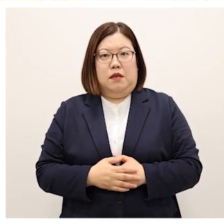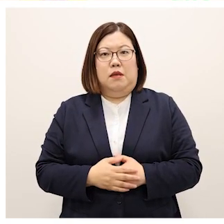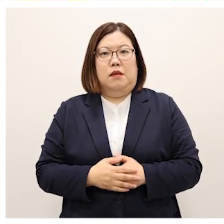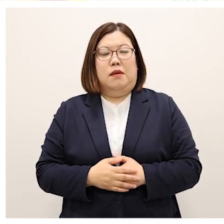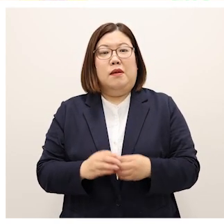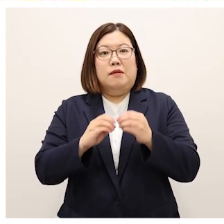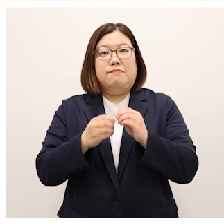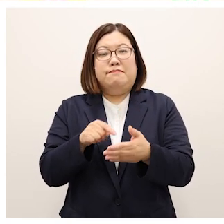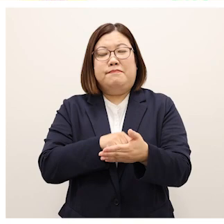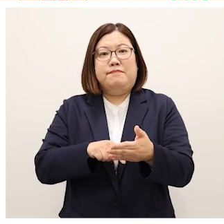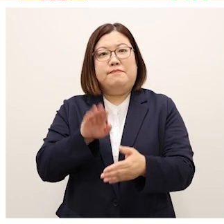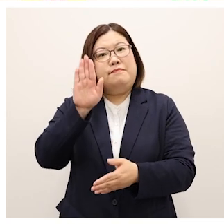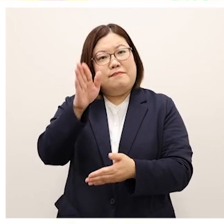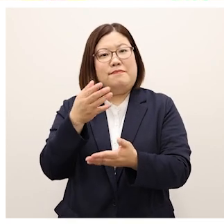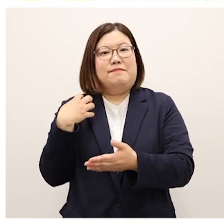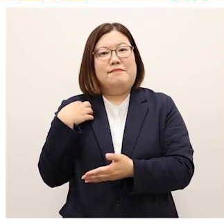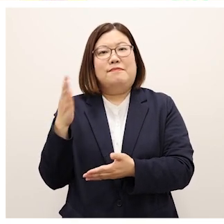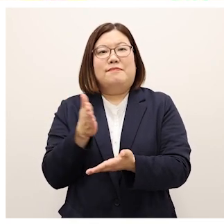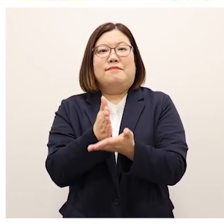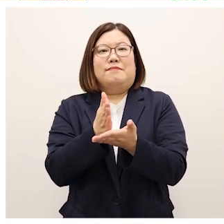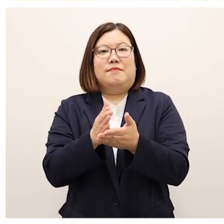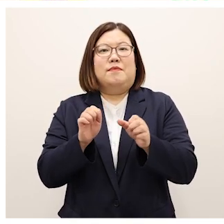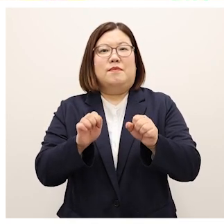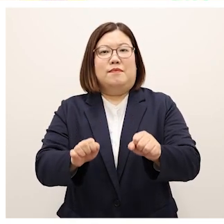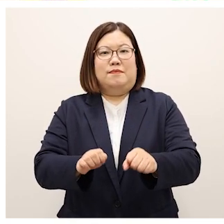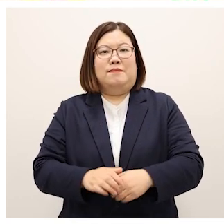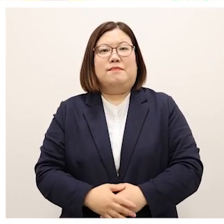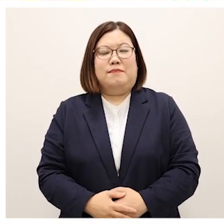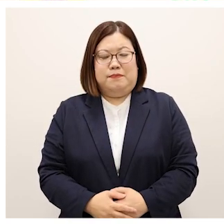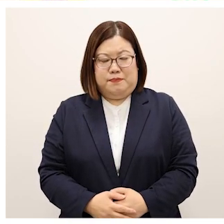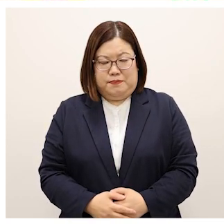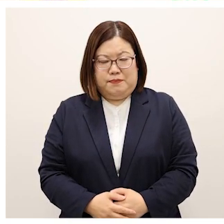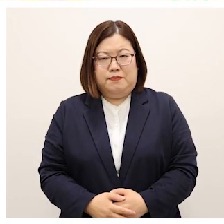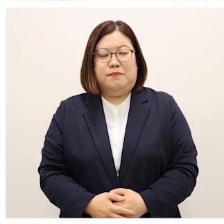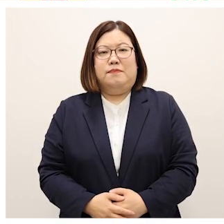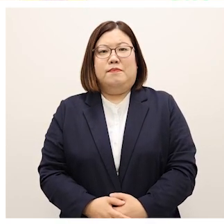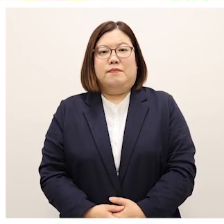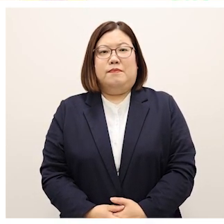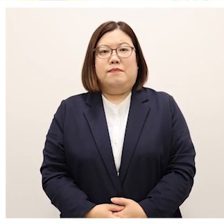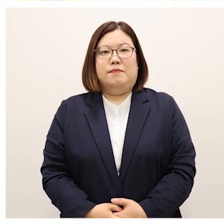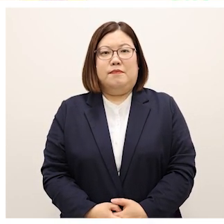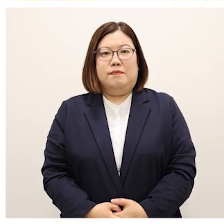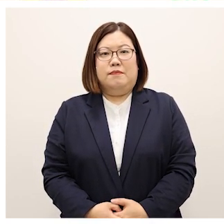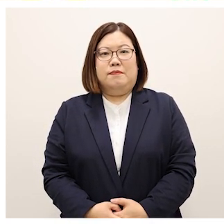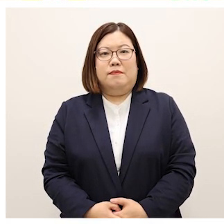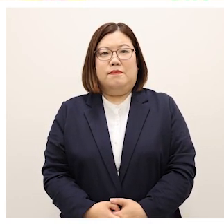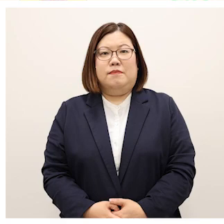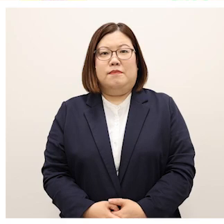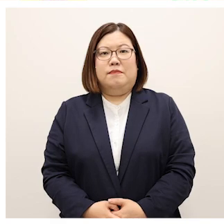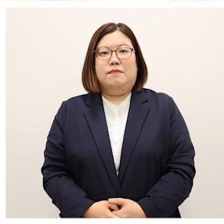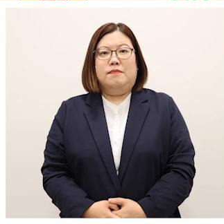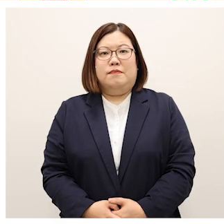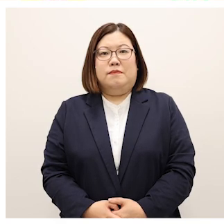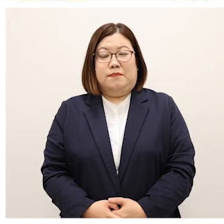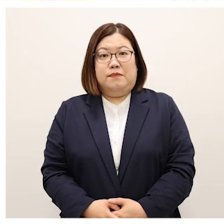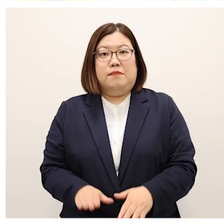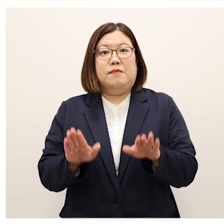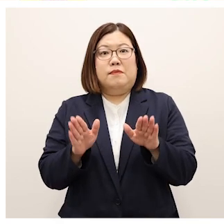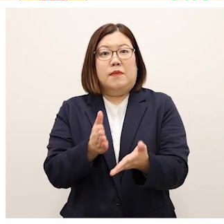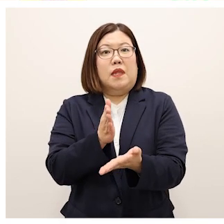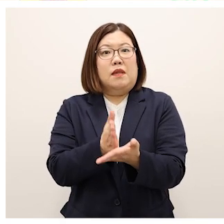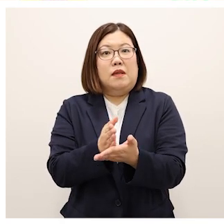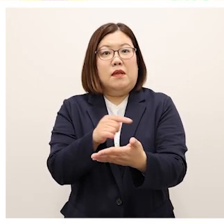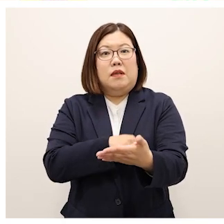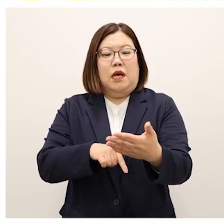ております。なお、詳細につきましては、この記者会見終了後、担当者が説明いたしますので、よろしくお願いします。それでは本